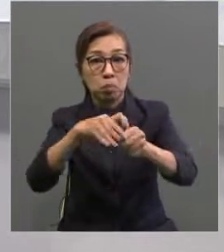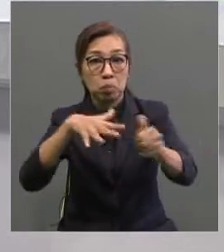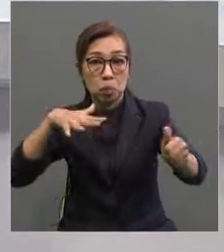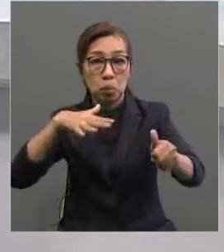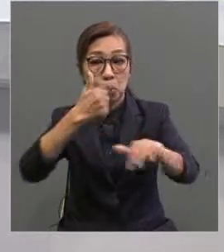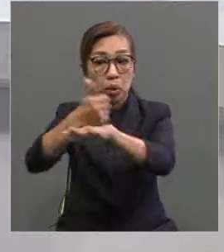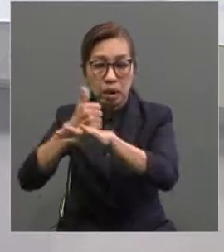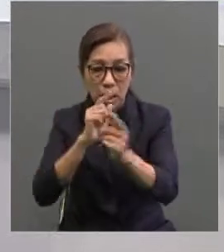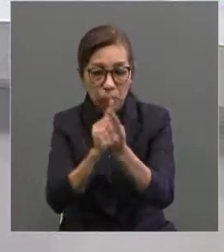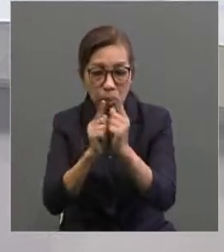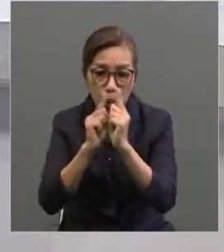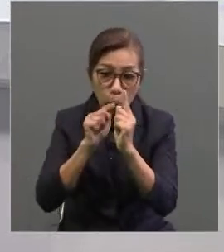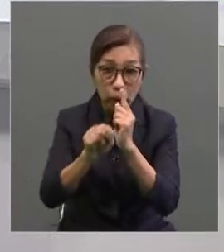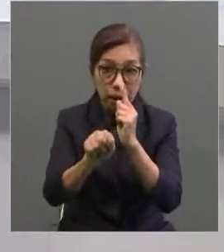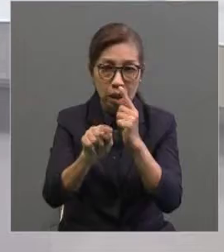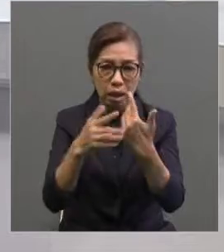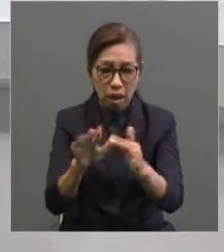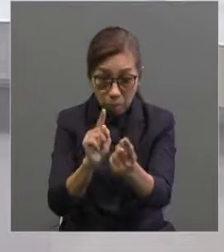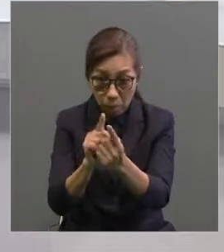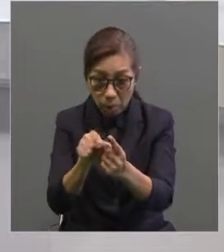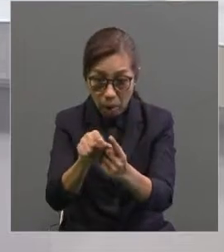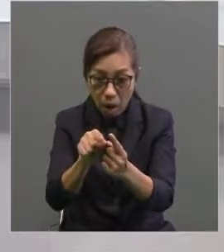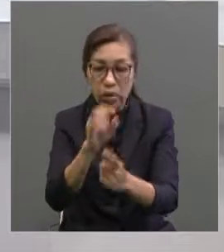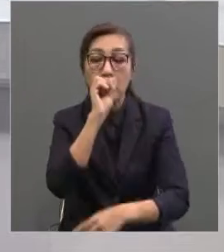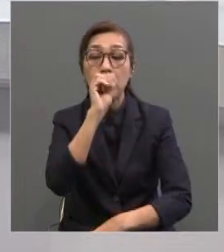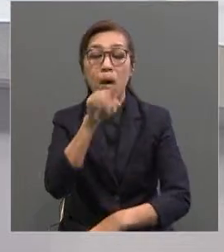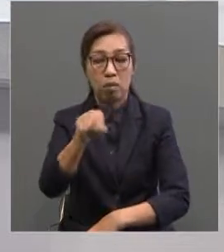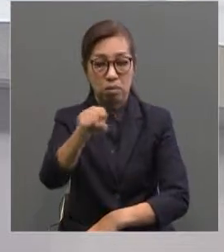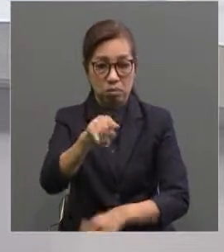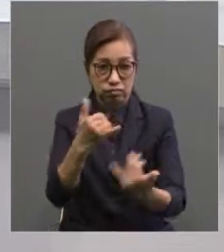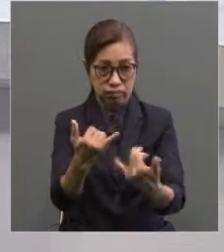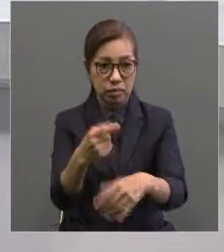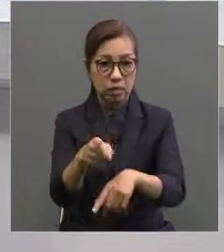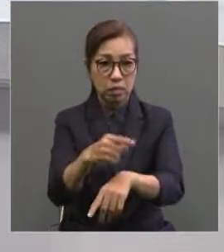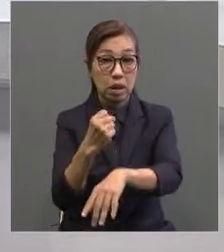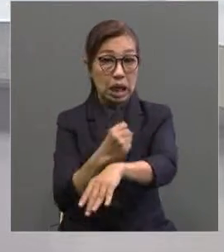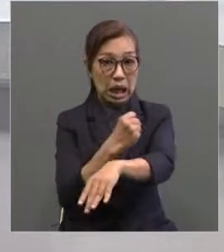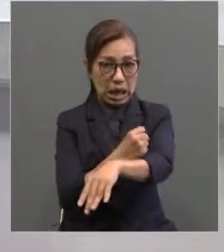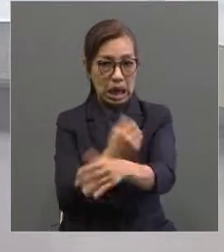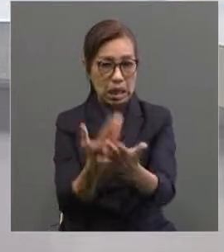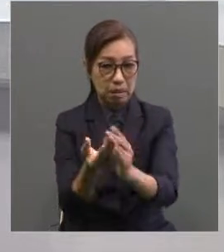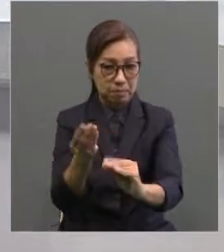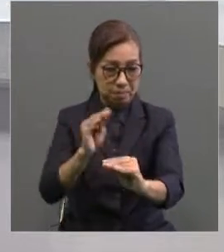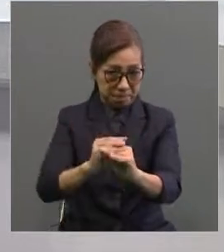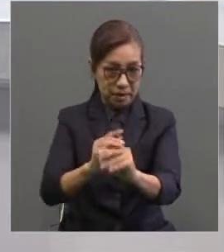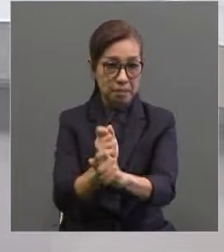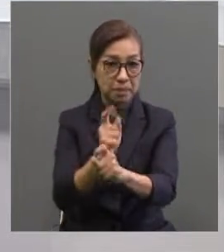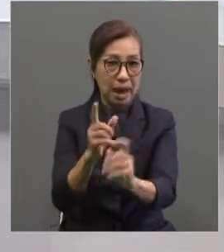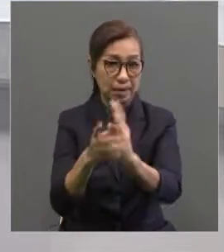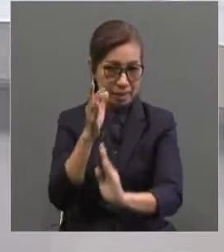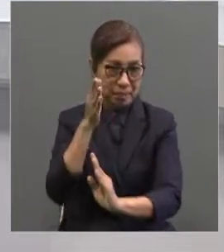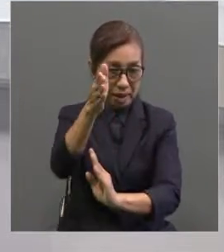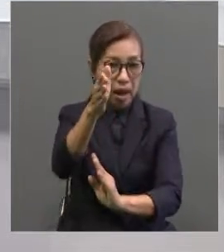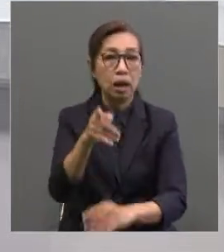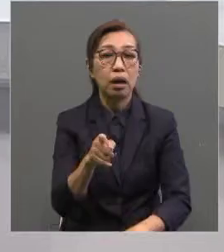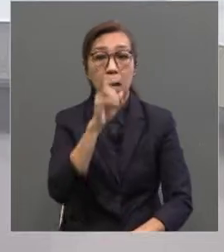คะไหนๆก็ไปเจอผู้บริหารท้องถิ่นแล้วก็เลยมีการประกาศเลยบอกว่าจะขอขึ้นค่าตอบแทนเจ้าหน้าที่ท้องถิ่นในสัปดาห์หน้า